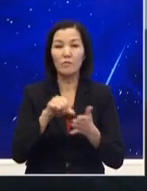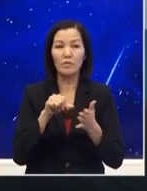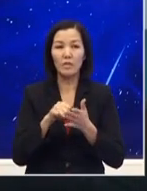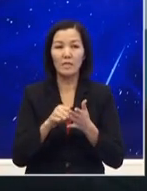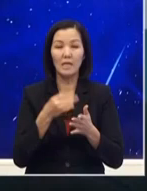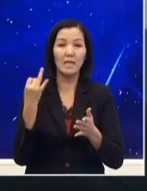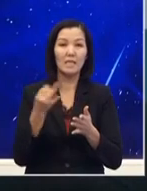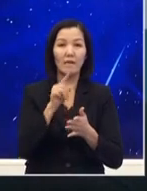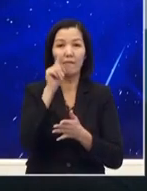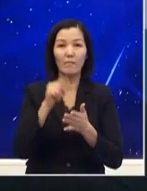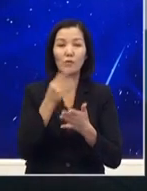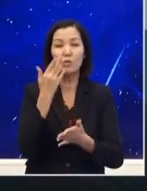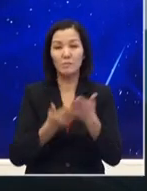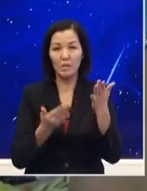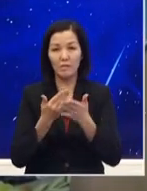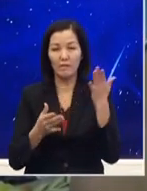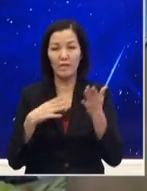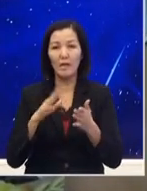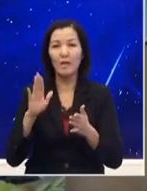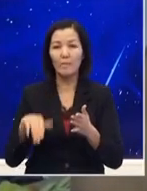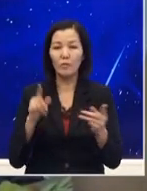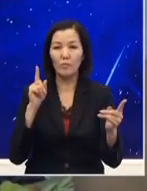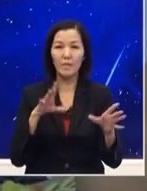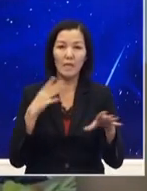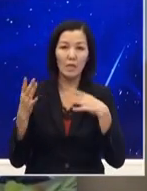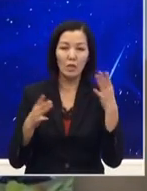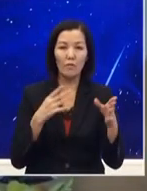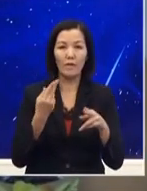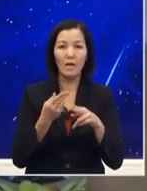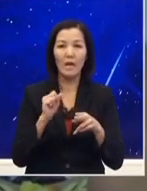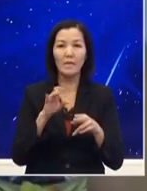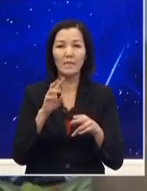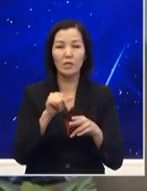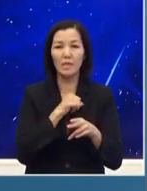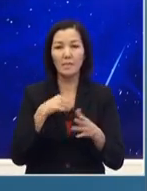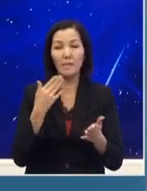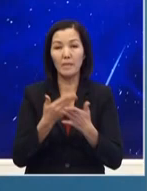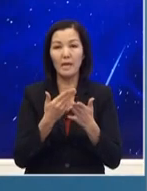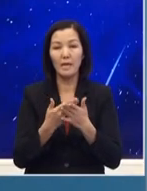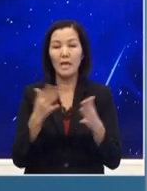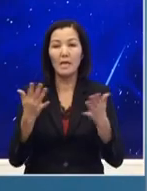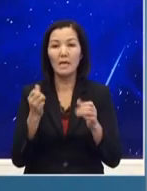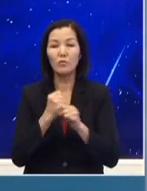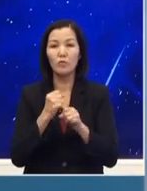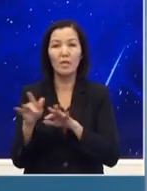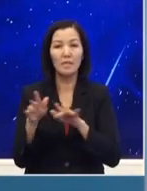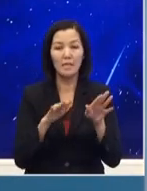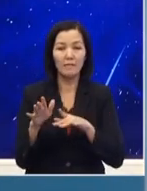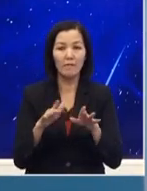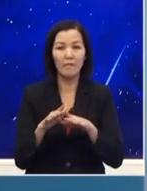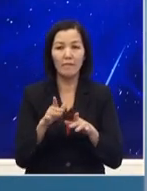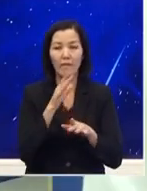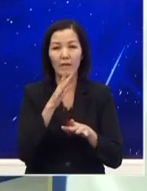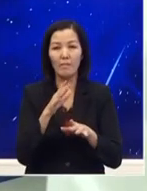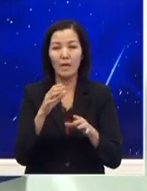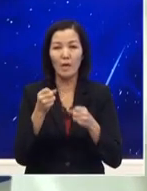не переставали задавать вопросы кумиру. Затем прошла тренировка, где Асылжан наглядно показал, как действовать в разных ситуациях, возникающих во время